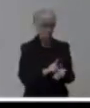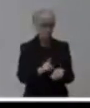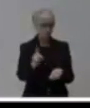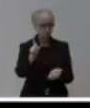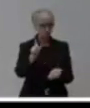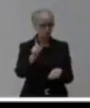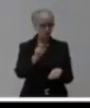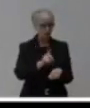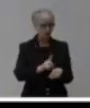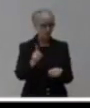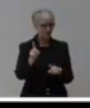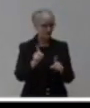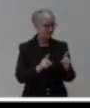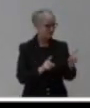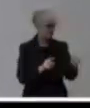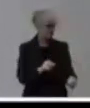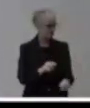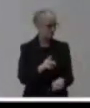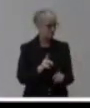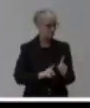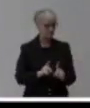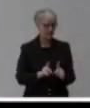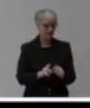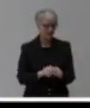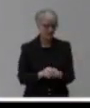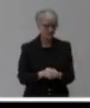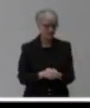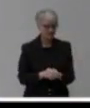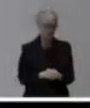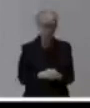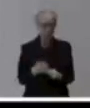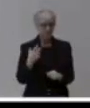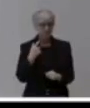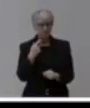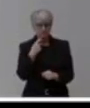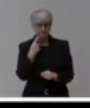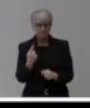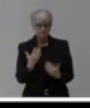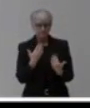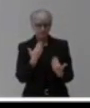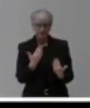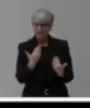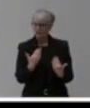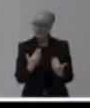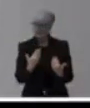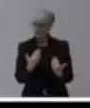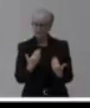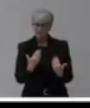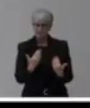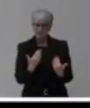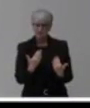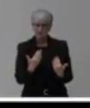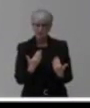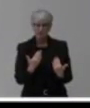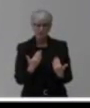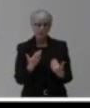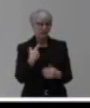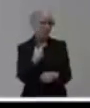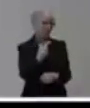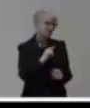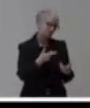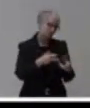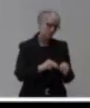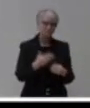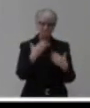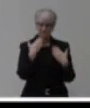di Milano. Mi sembra corretto e doveroso, ancora come peraltro si sono già espressi altri,